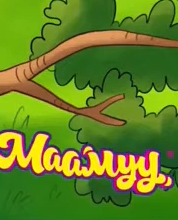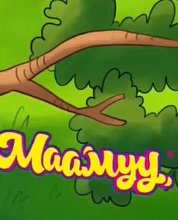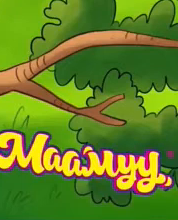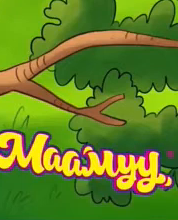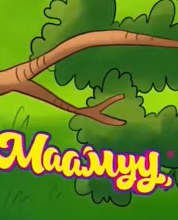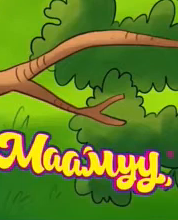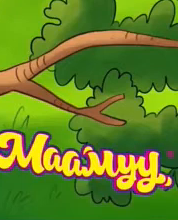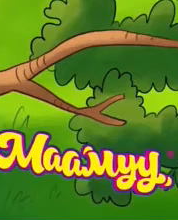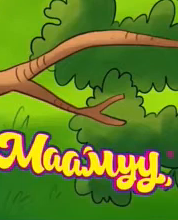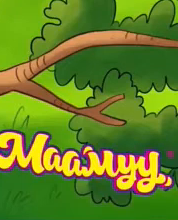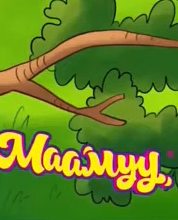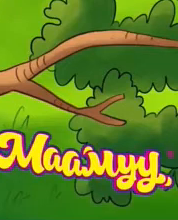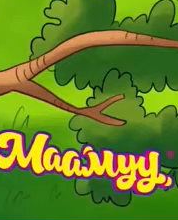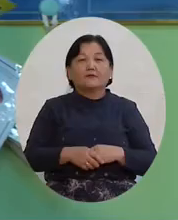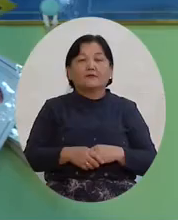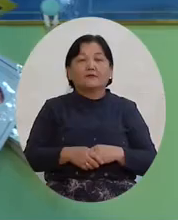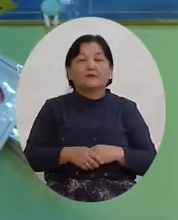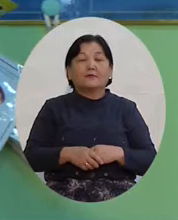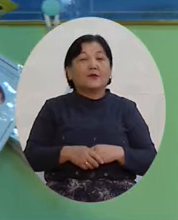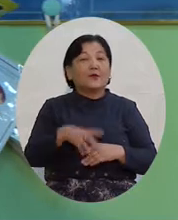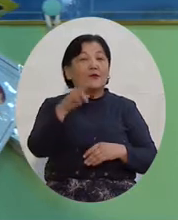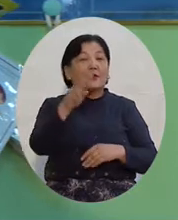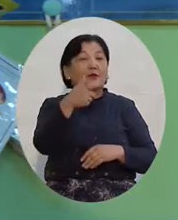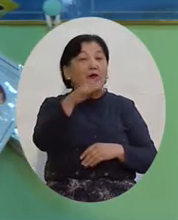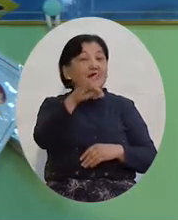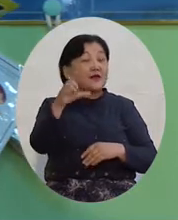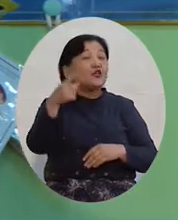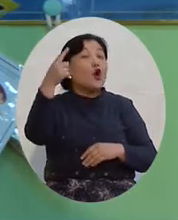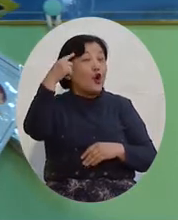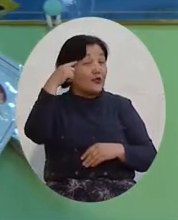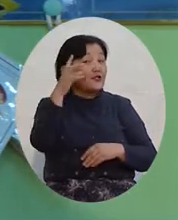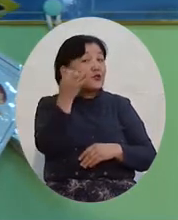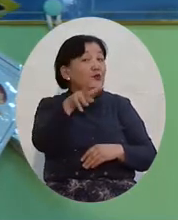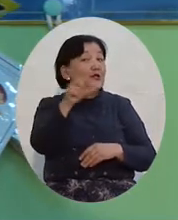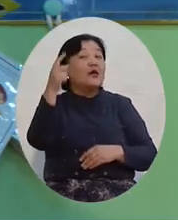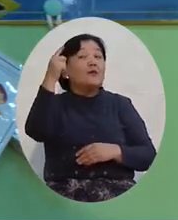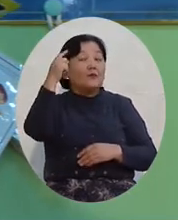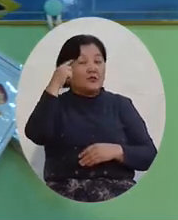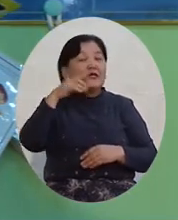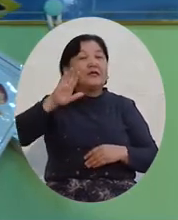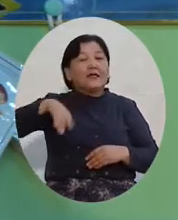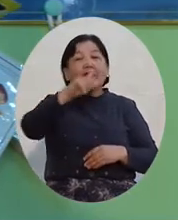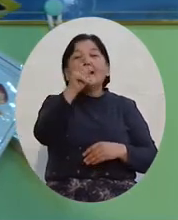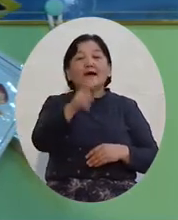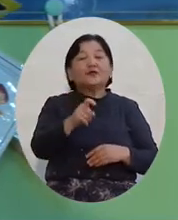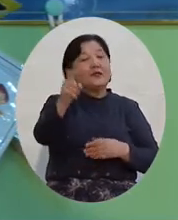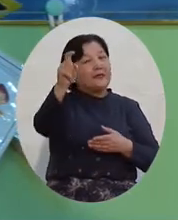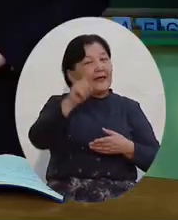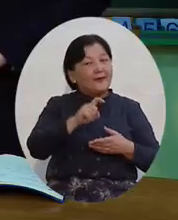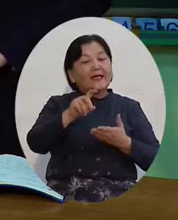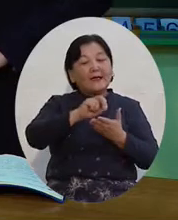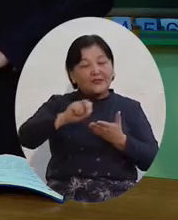дүрсийг албан ёсны эрхтэйгээр ашиглав. Үлгэрээс ойлгож авсан зүйлд дээрээ тулгуурлан дараах асуултуудад